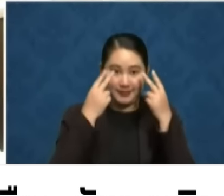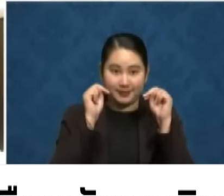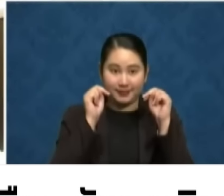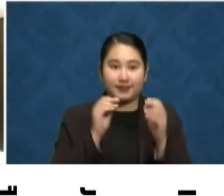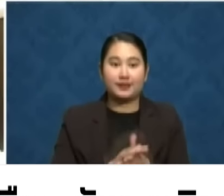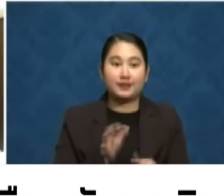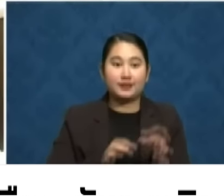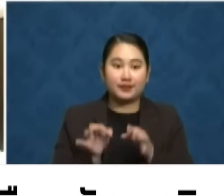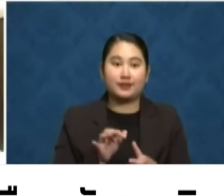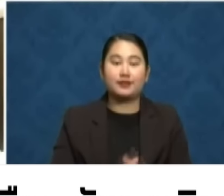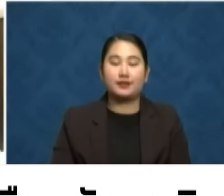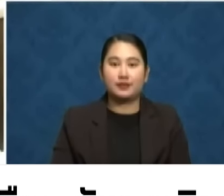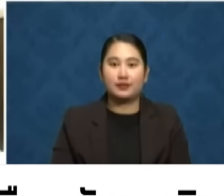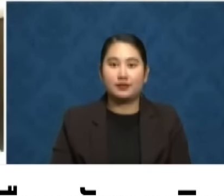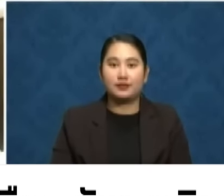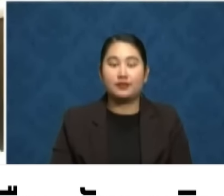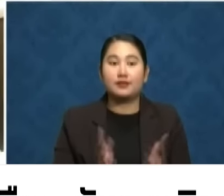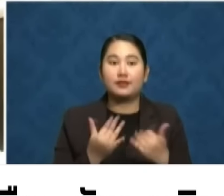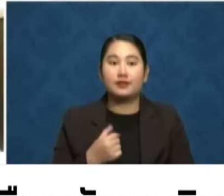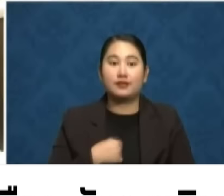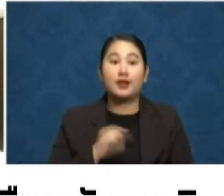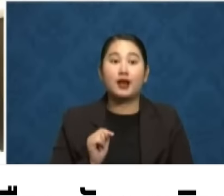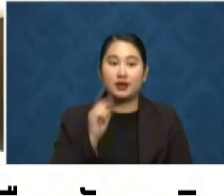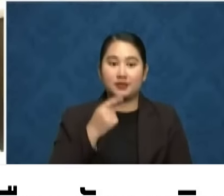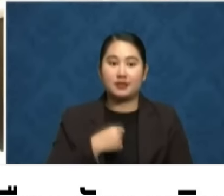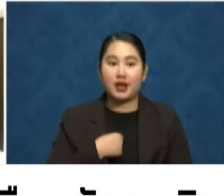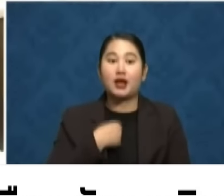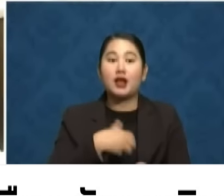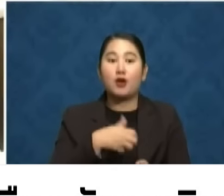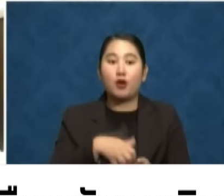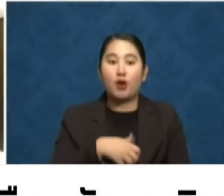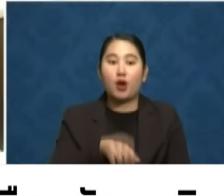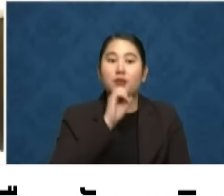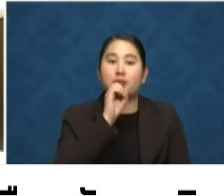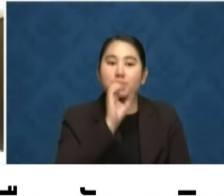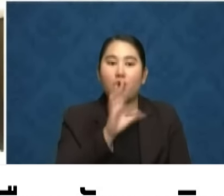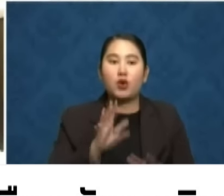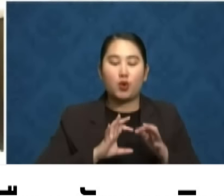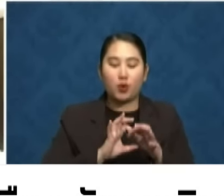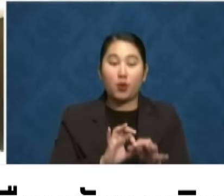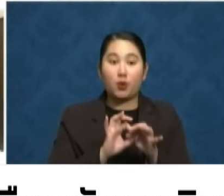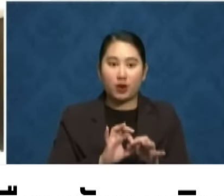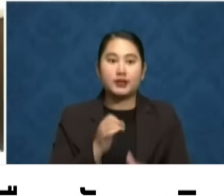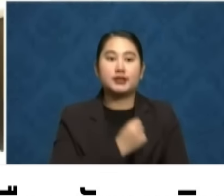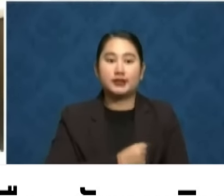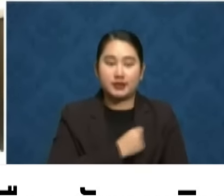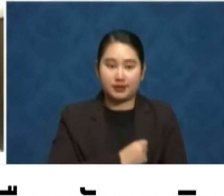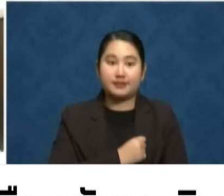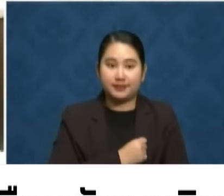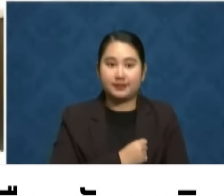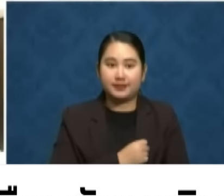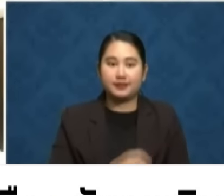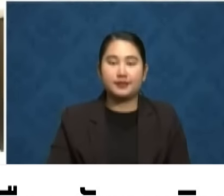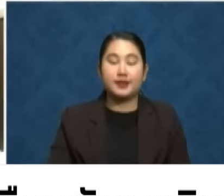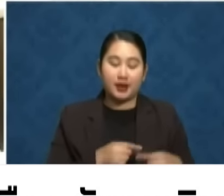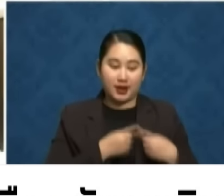เทงณัฐพงษ์เรืองปัญญาวุธค่ะถามว่าแบบนี้อ่ะเรื่องเก็บค่าน้ำค่าไฟที่จะช่วยเดือนกันยายนเนี่ยไม่เก็บเนี่ยขยาย